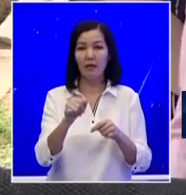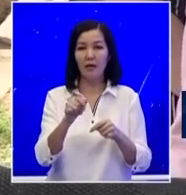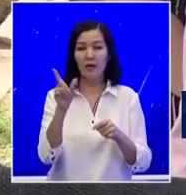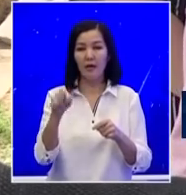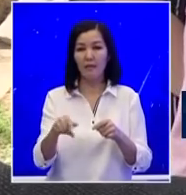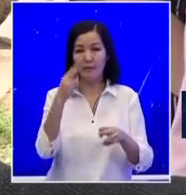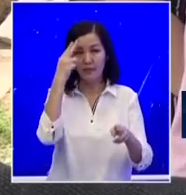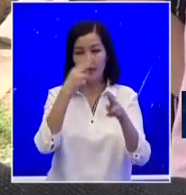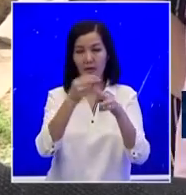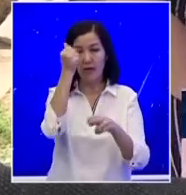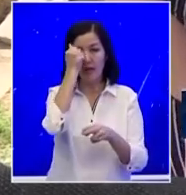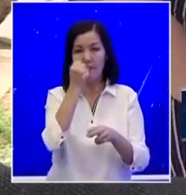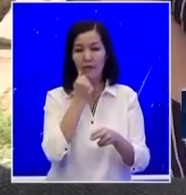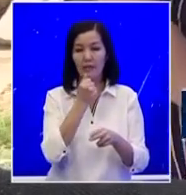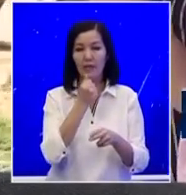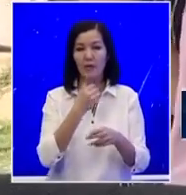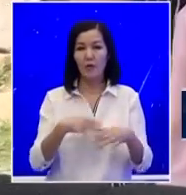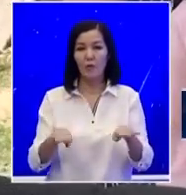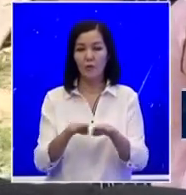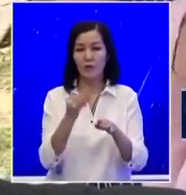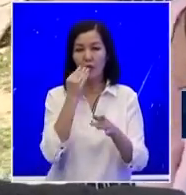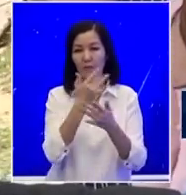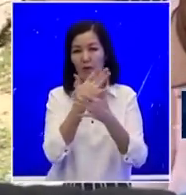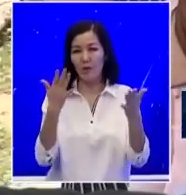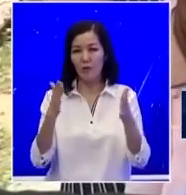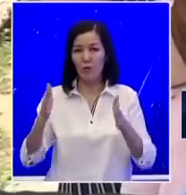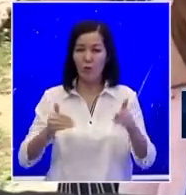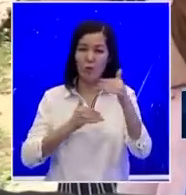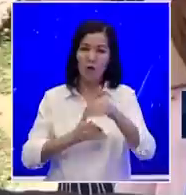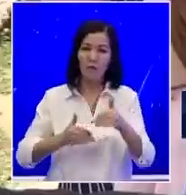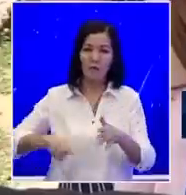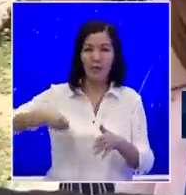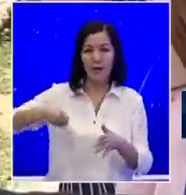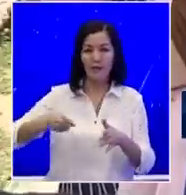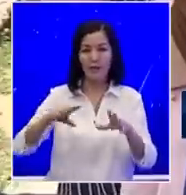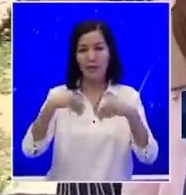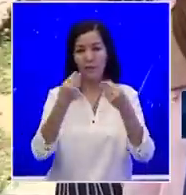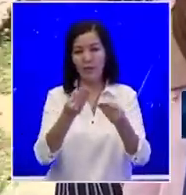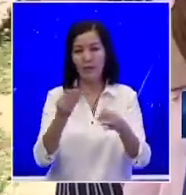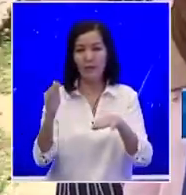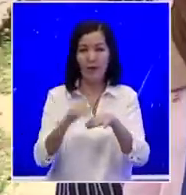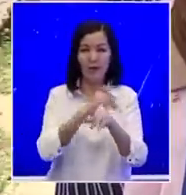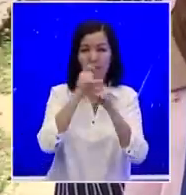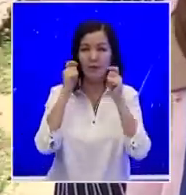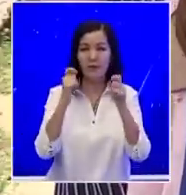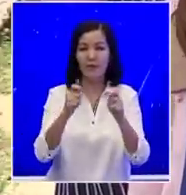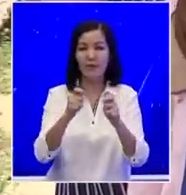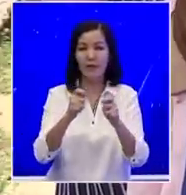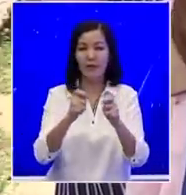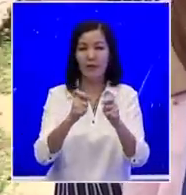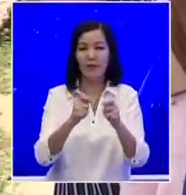алғысымызды білдіреміз. Міне мынандай жаңағы өзінің қамқорлығы менен осы Рамазан айының басында келіп